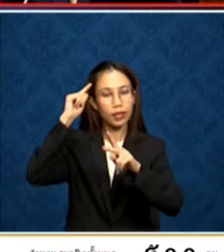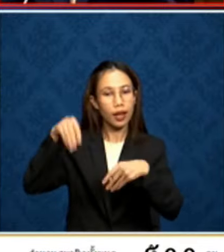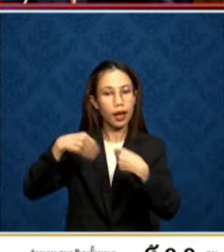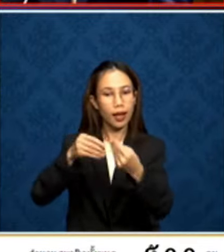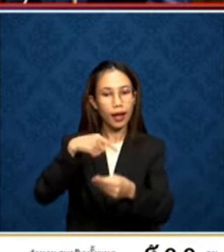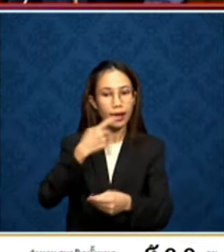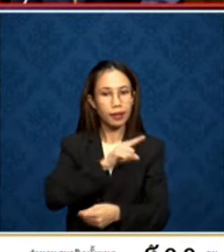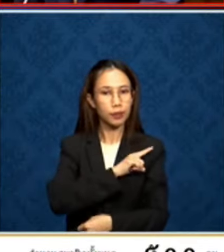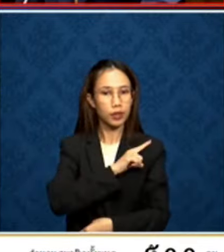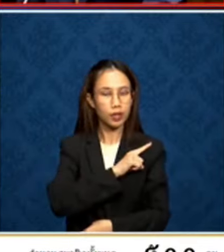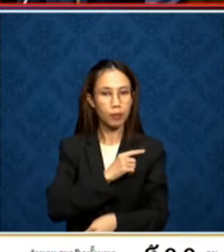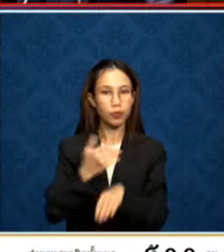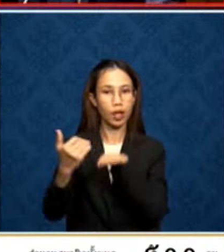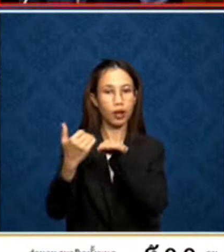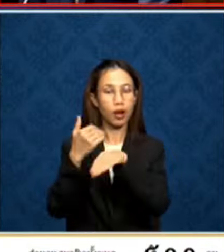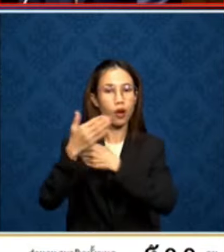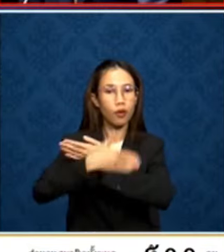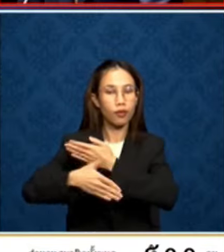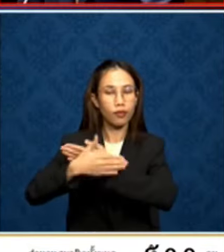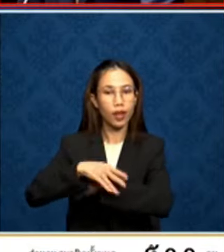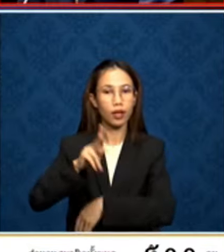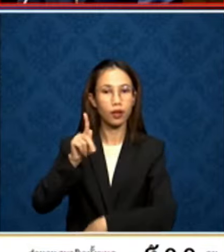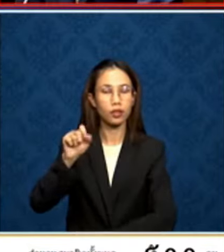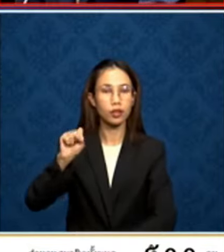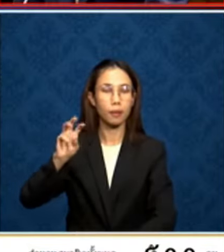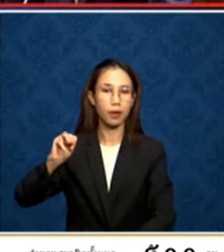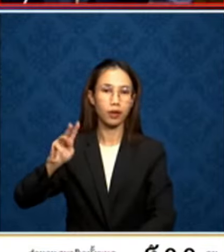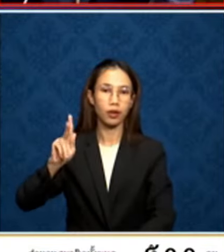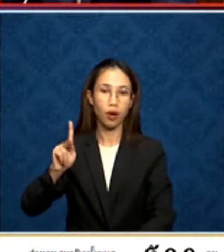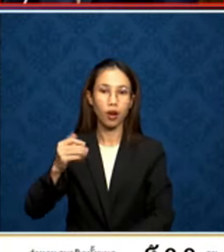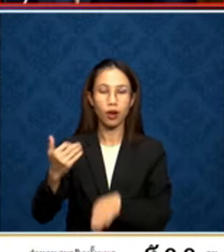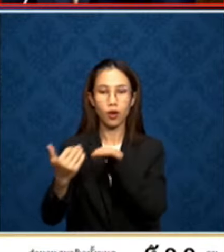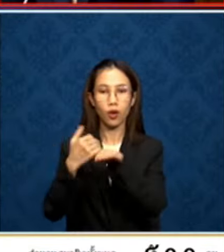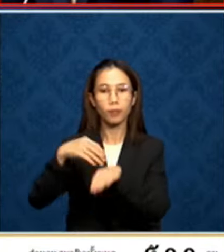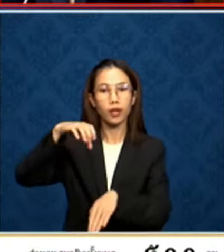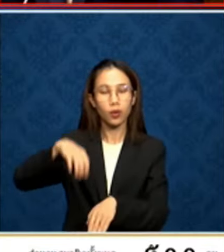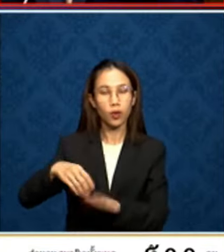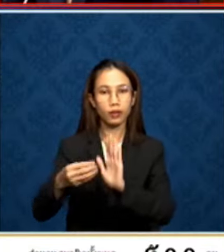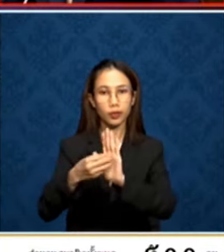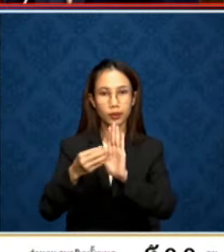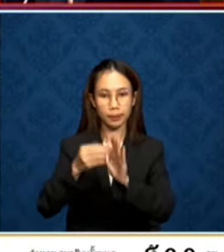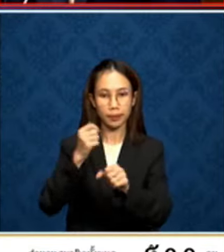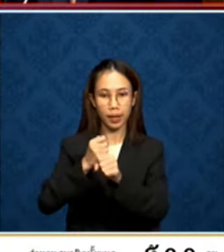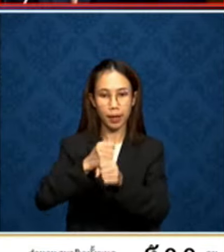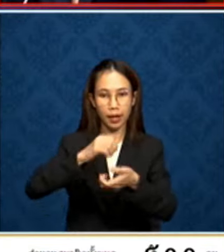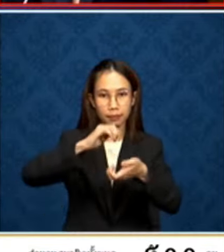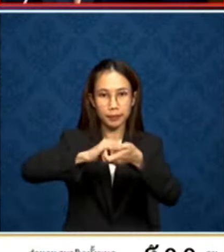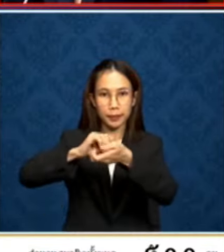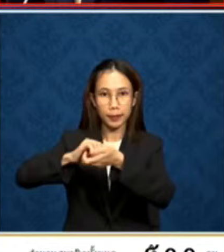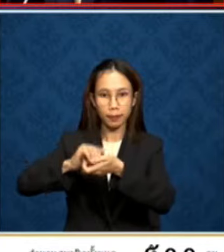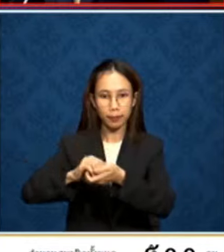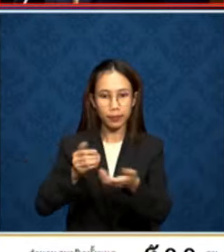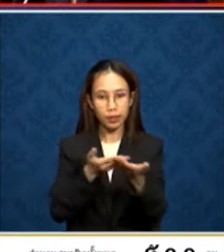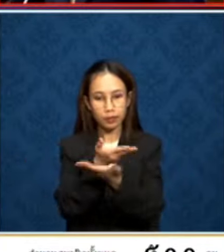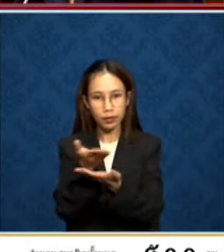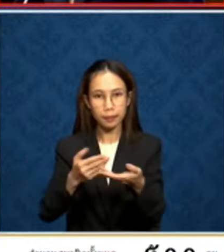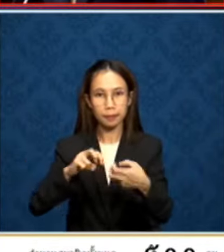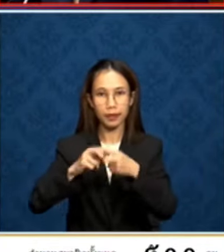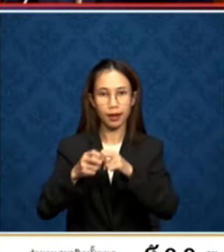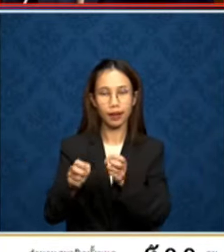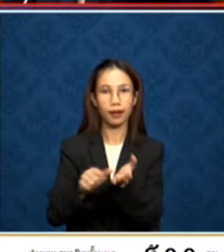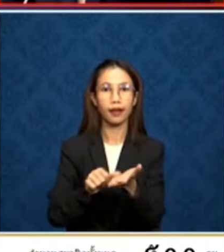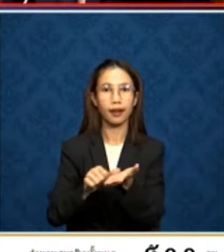ข้องไม่ว่าจะเป็นการรถไฟนะคะขสมกกรมทางหลวงหรือว่ากรุงเทพมหานครได้ทำงานร่วมกันเพื่อที่จะแก้ไขปัญหา